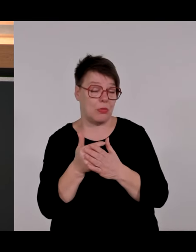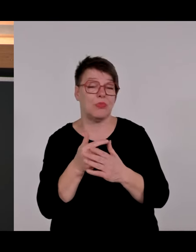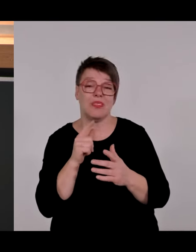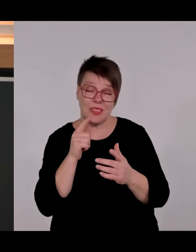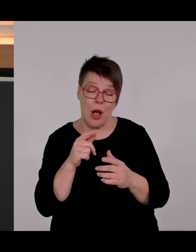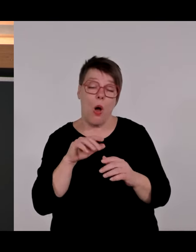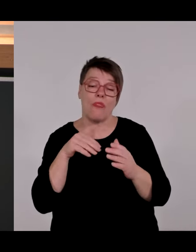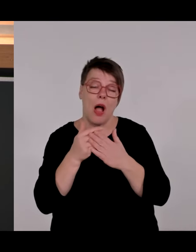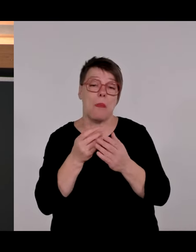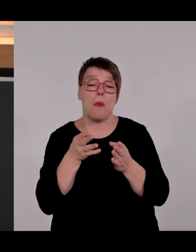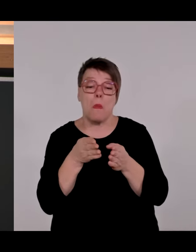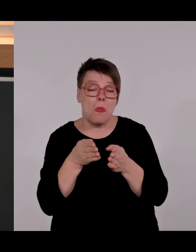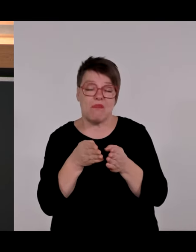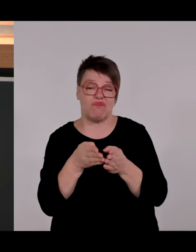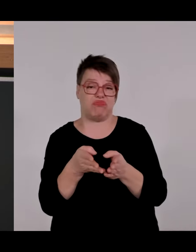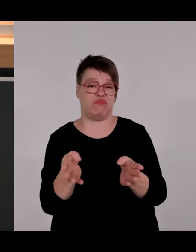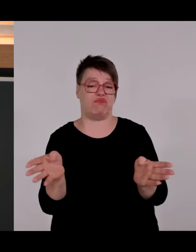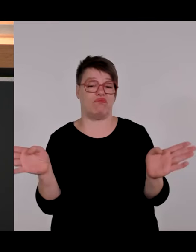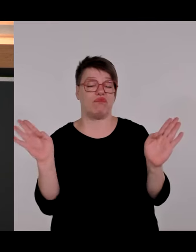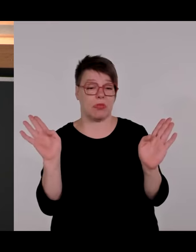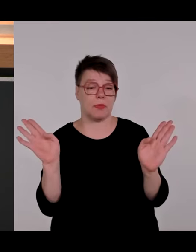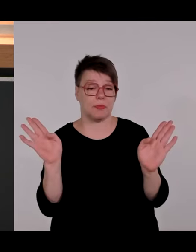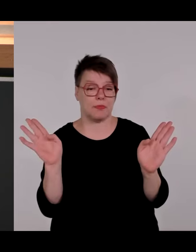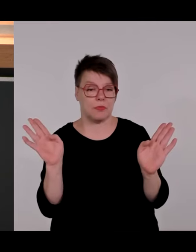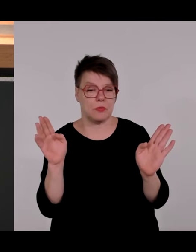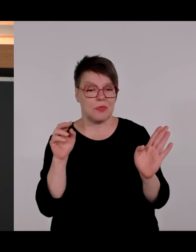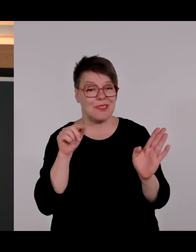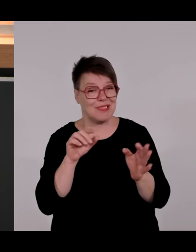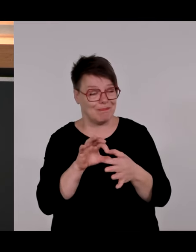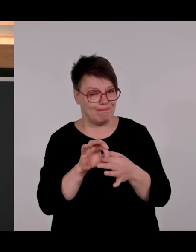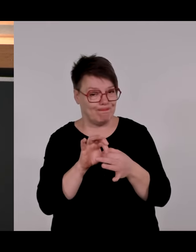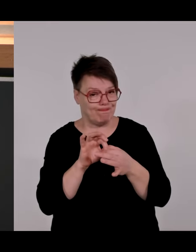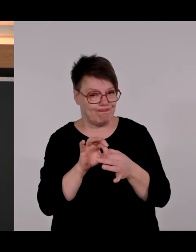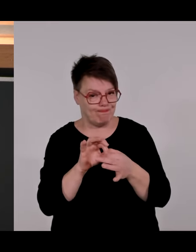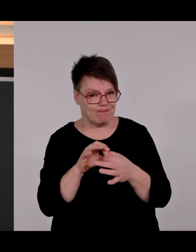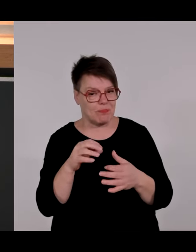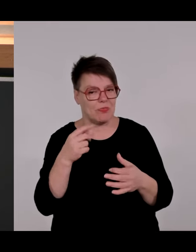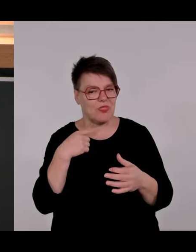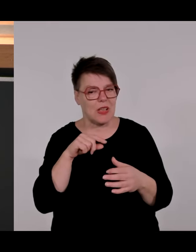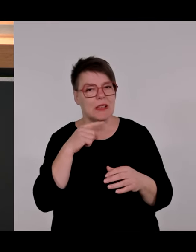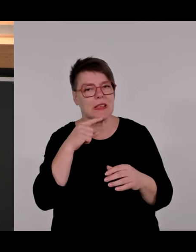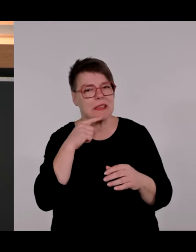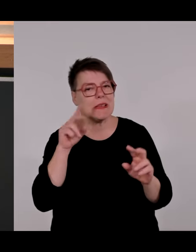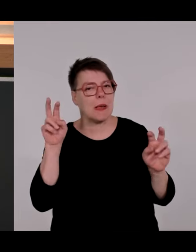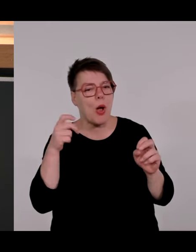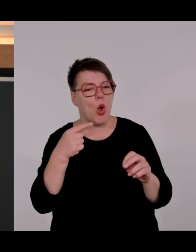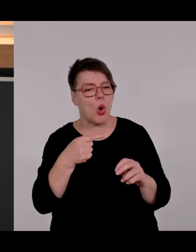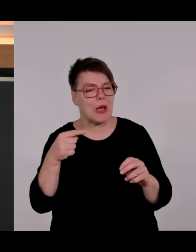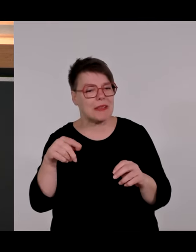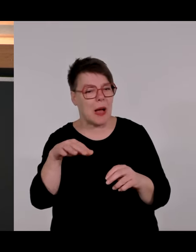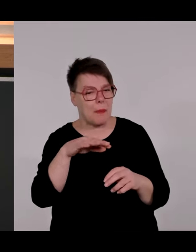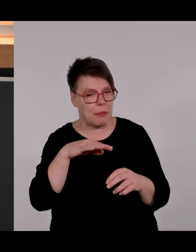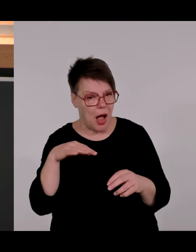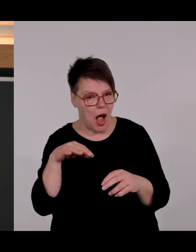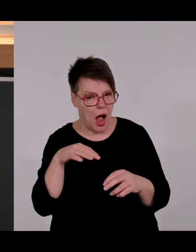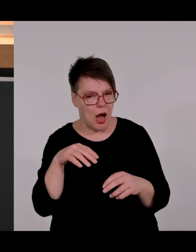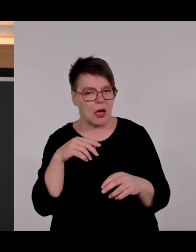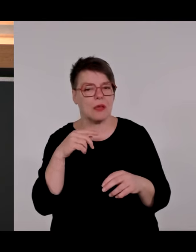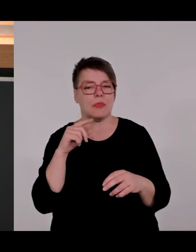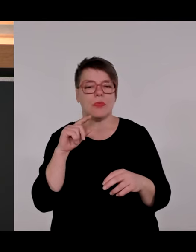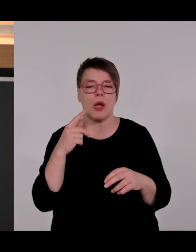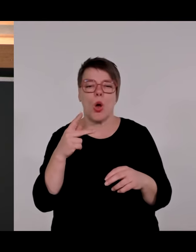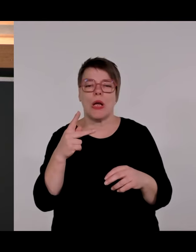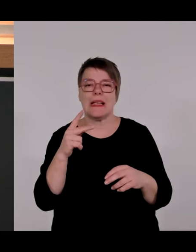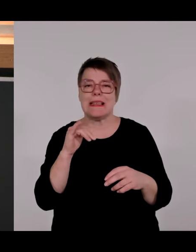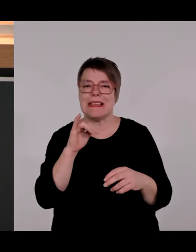sprechen, sprechen wir natürlich über Kiezhausmeister, über Parkläufer, über Drogenkonsumangebote,